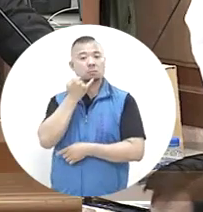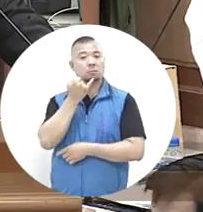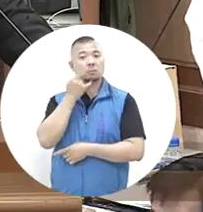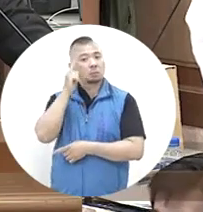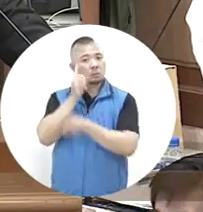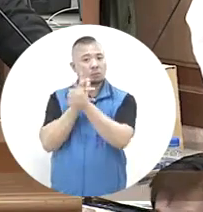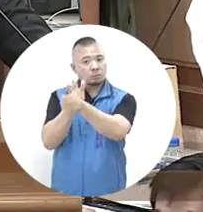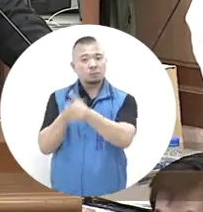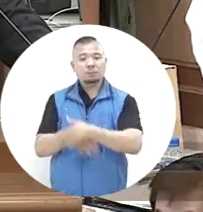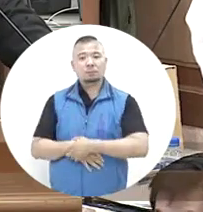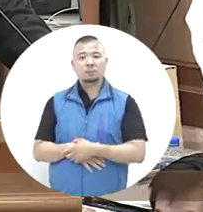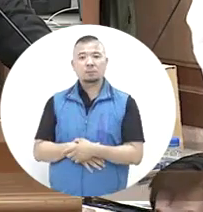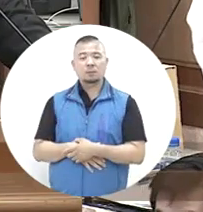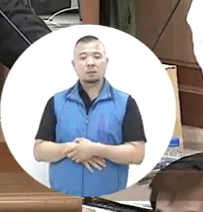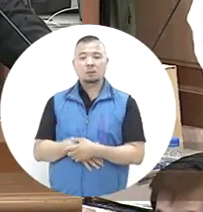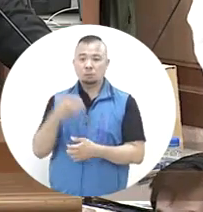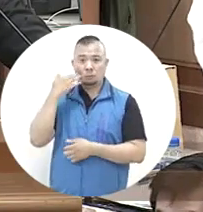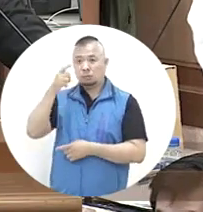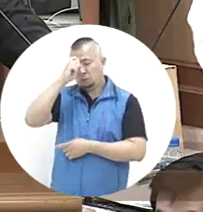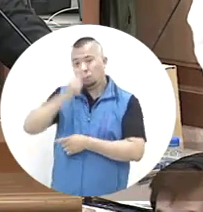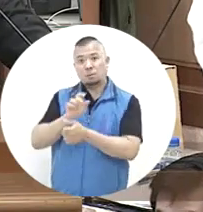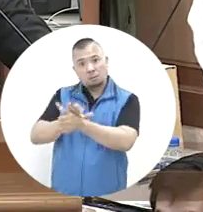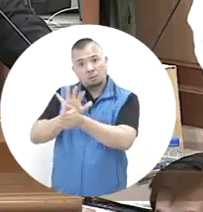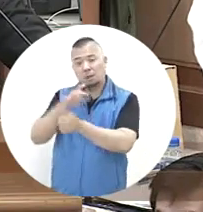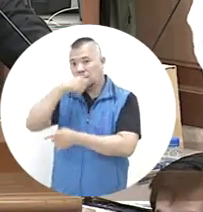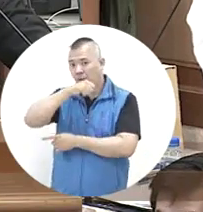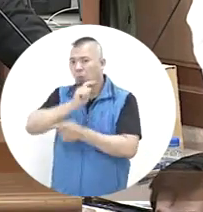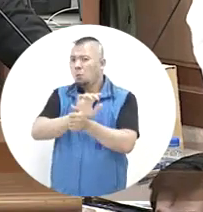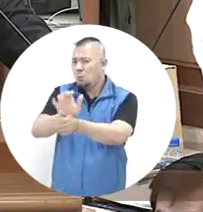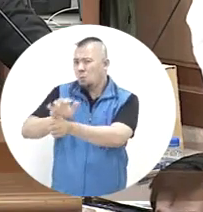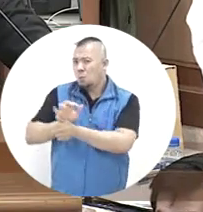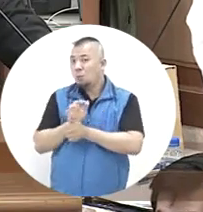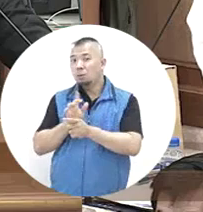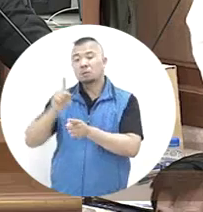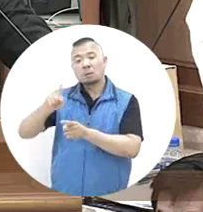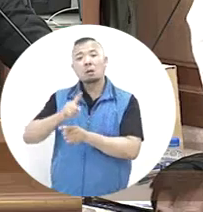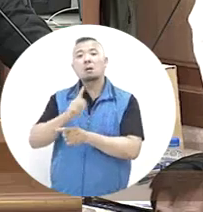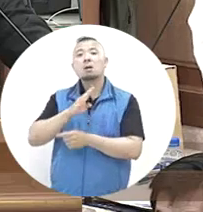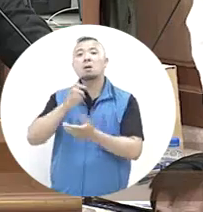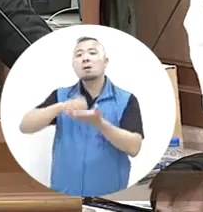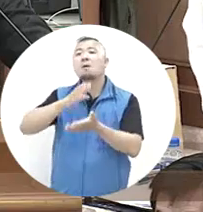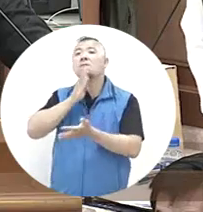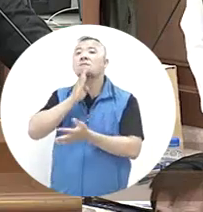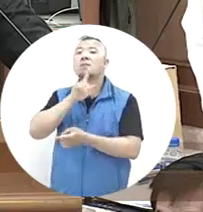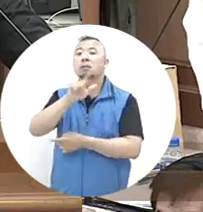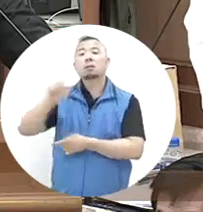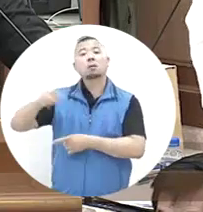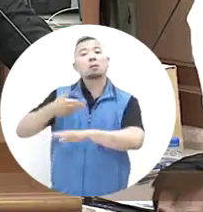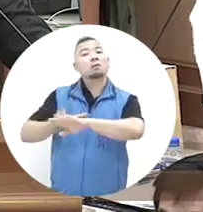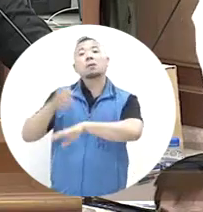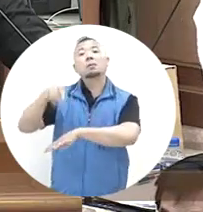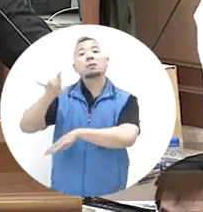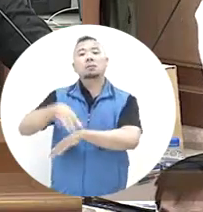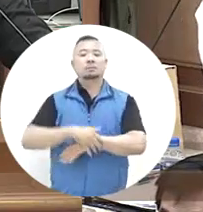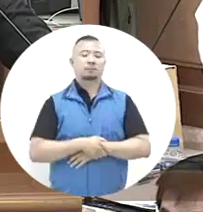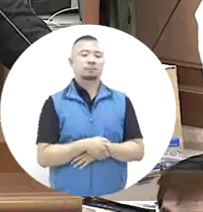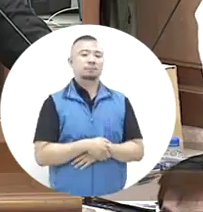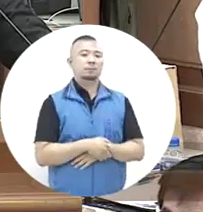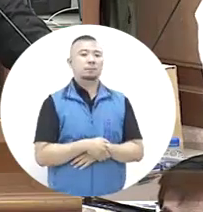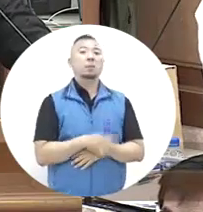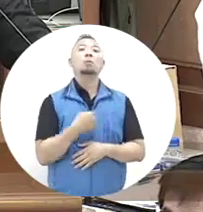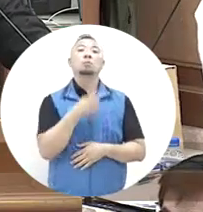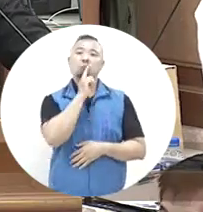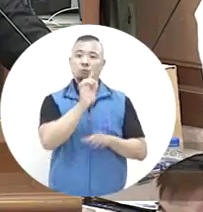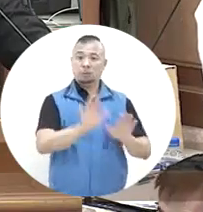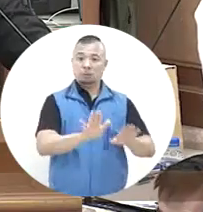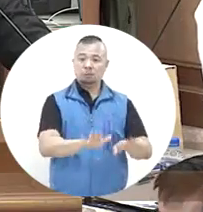做为台湾做更多的事，我想问你核废料要放哪里？核废料要放哪里？ 以现阶段，我现在讲以现阶